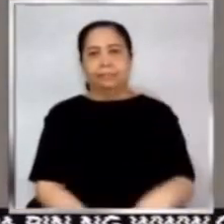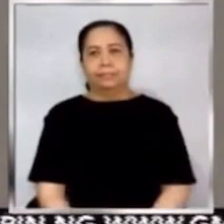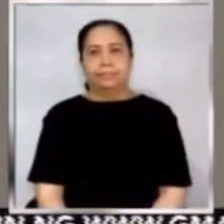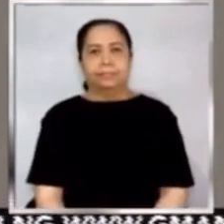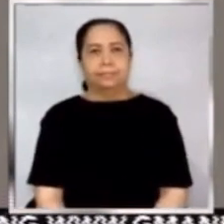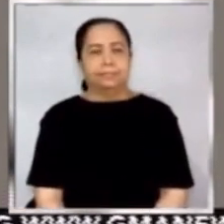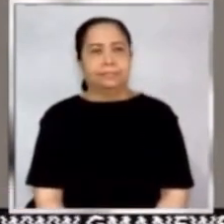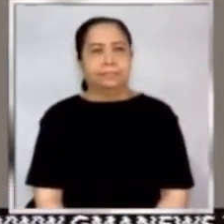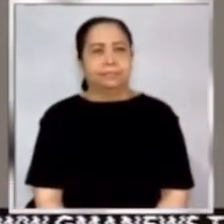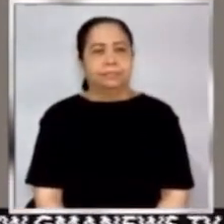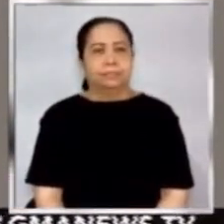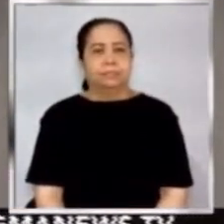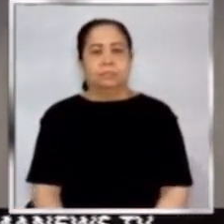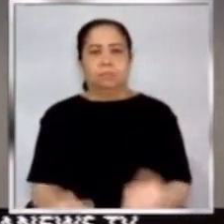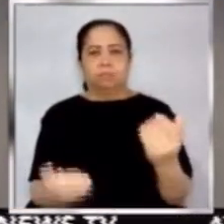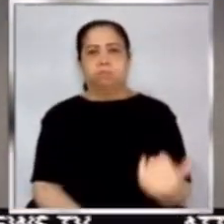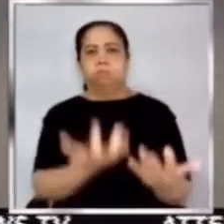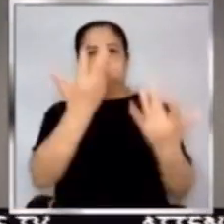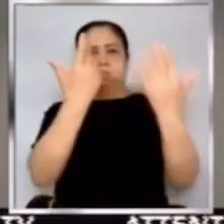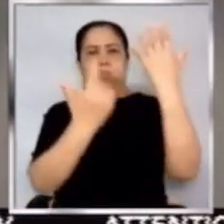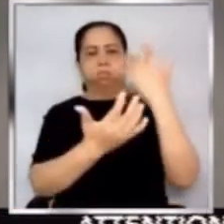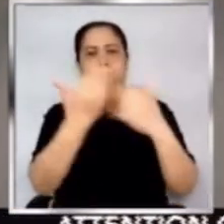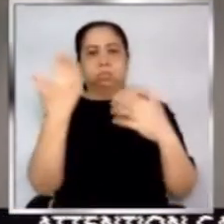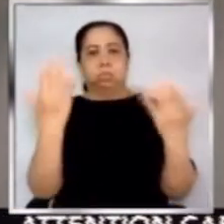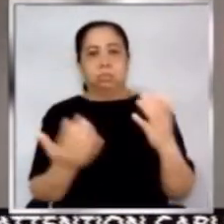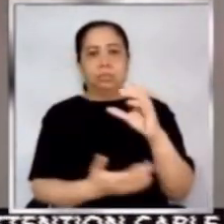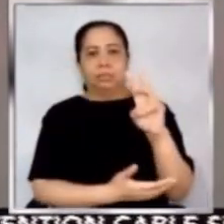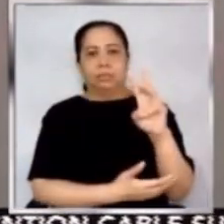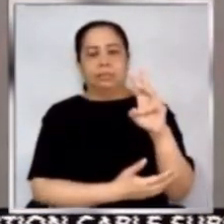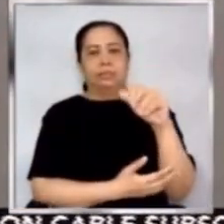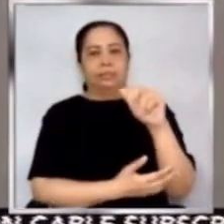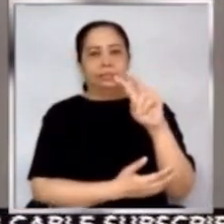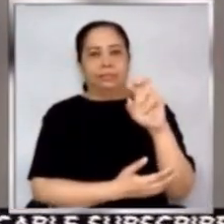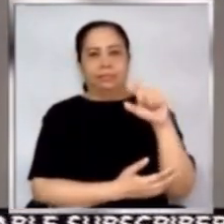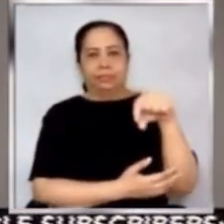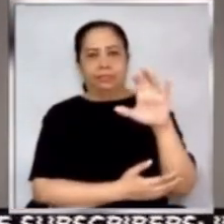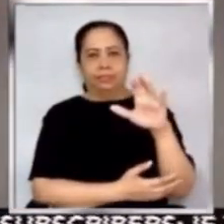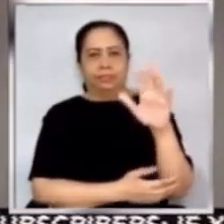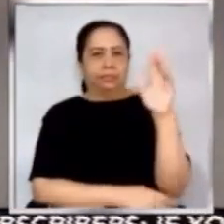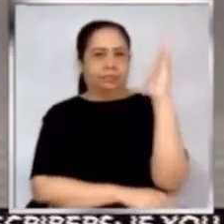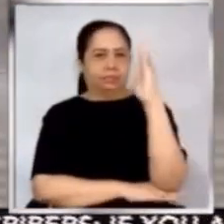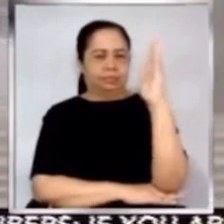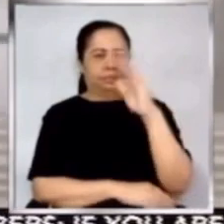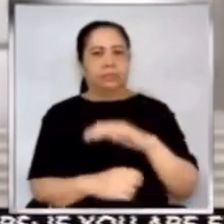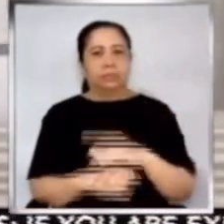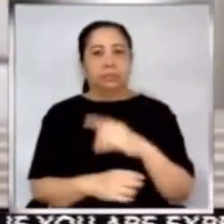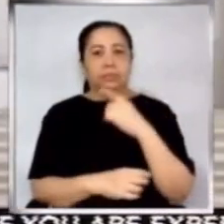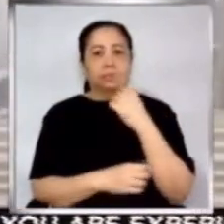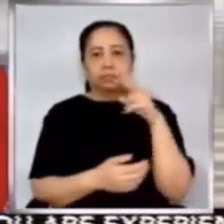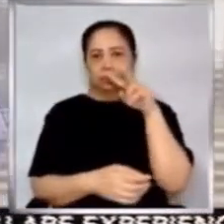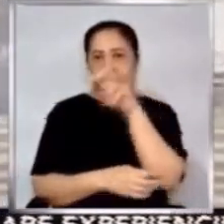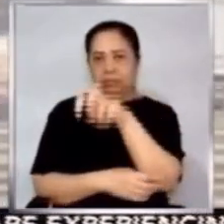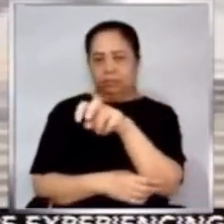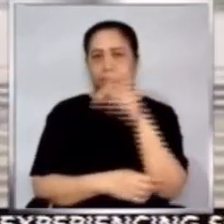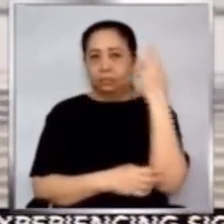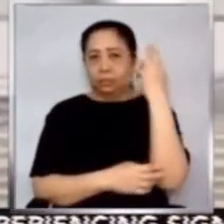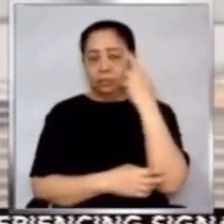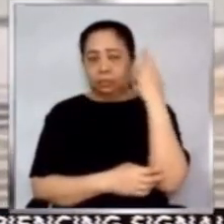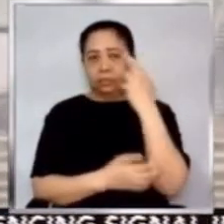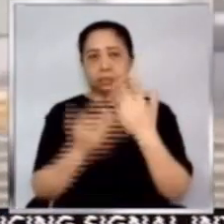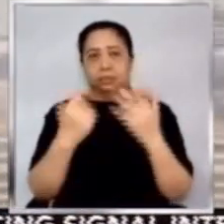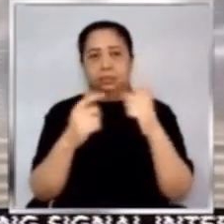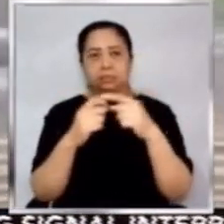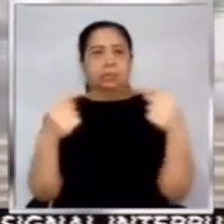Nagliyab ang bus na ito sa Commonwealth Avenue, Quezon City, bandang tanghali. Ayon sa ilang saksi, sanhi ng sunog ang pagtatalo ng isang